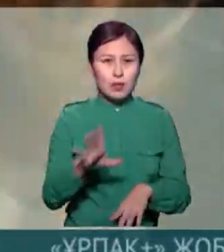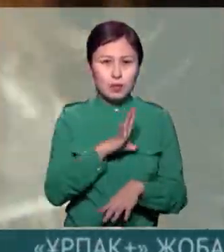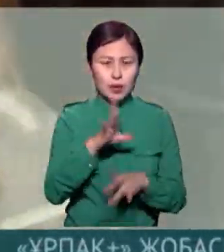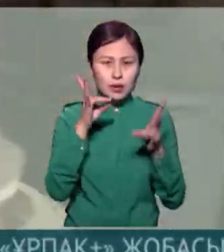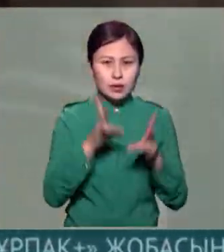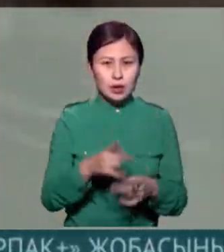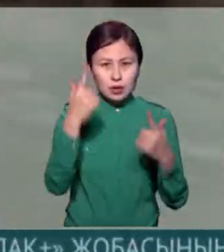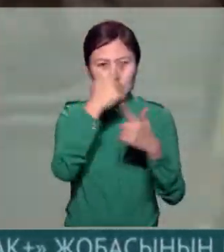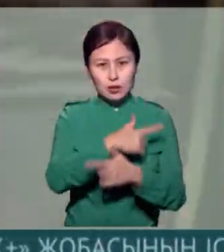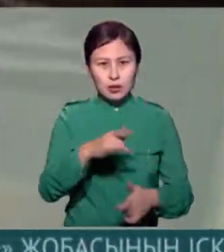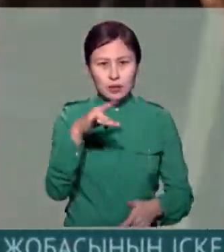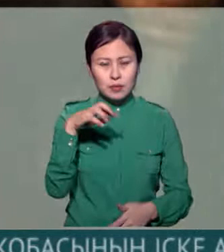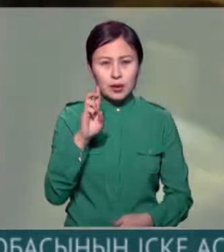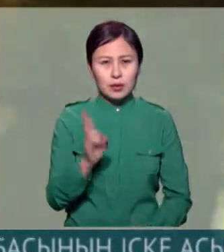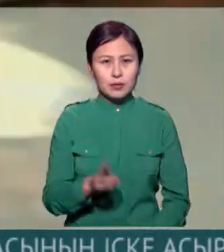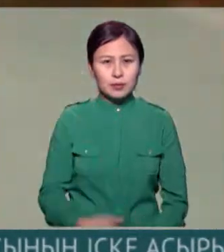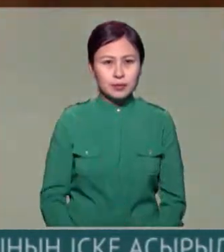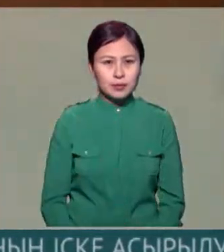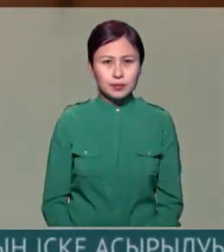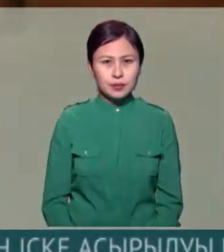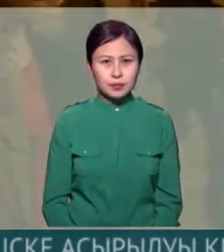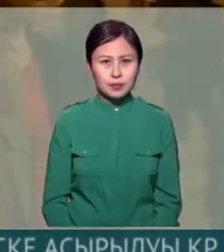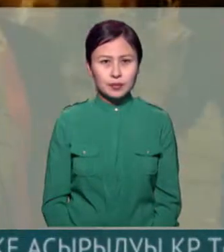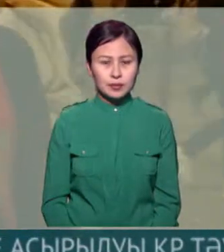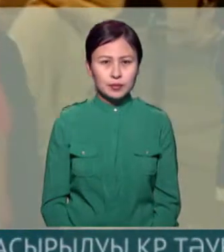жеткізген деп хабарлайды РБК.